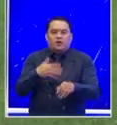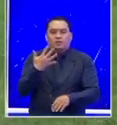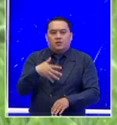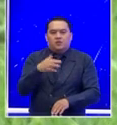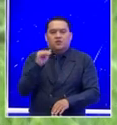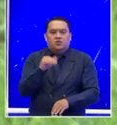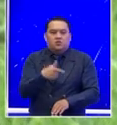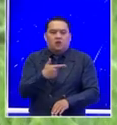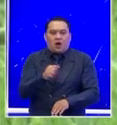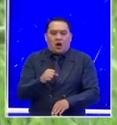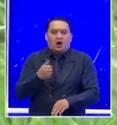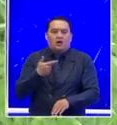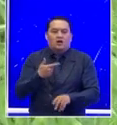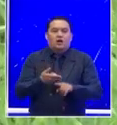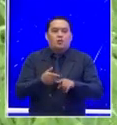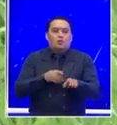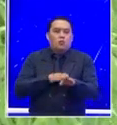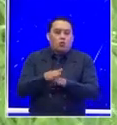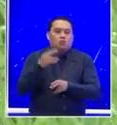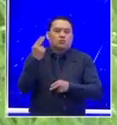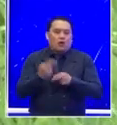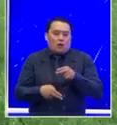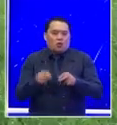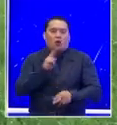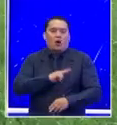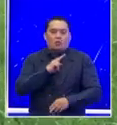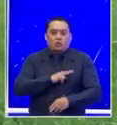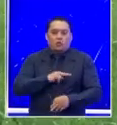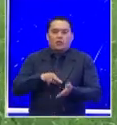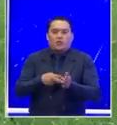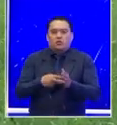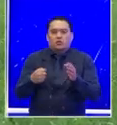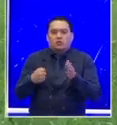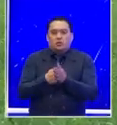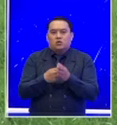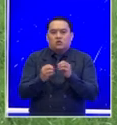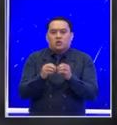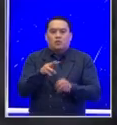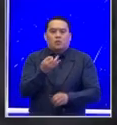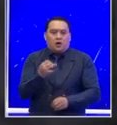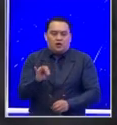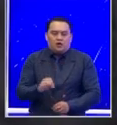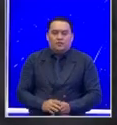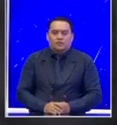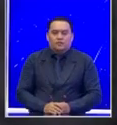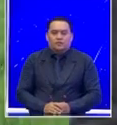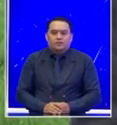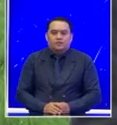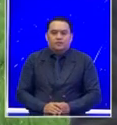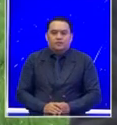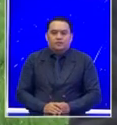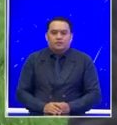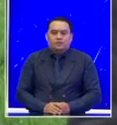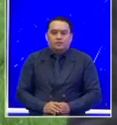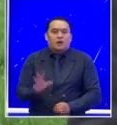50 тысяч гектаров. Завершить полностью весенние полевые работы намерены до 10 мая. Отчитались ответственные лица.